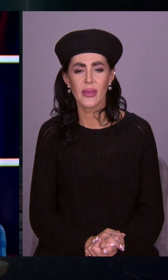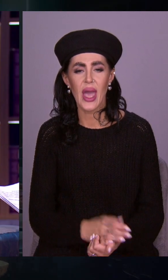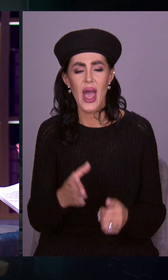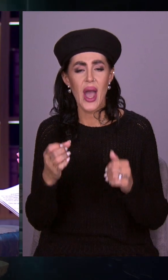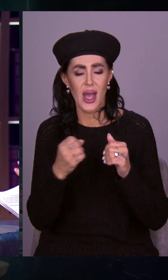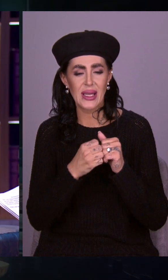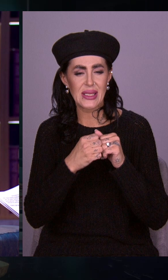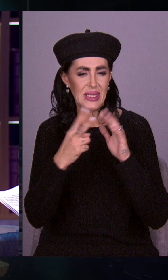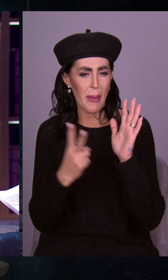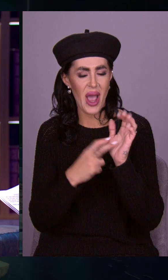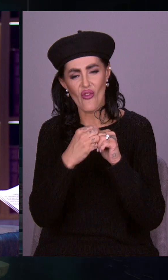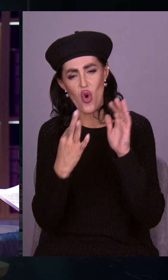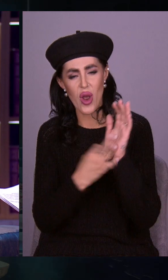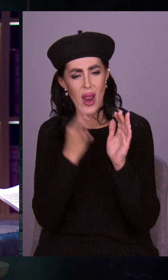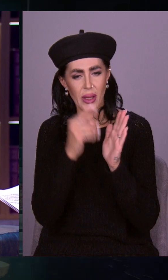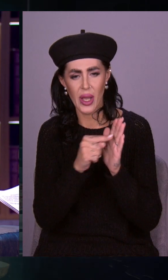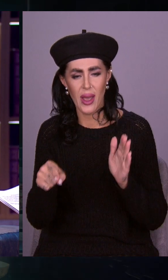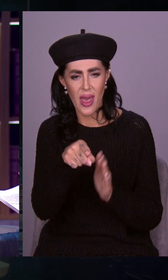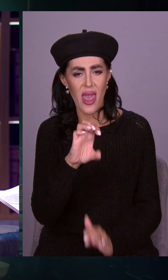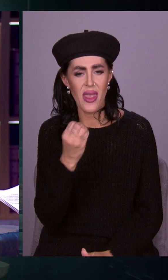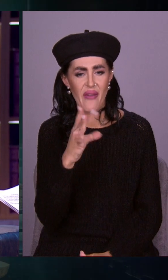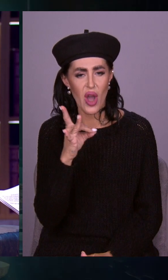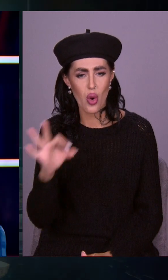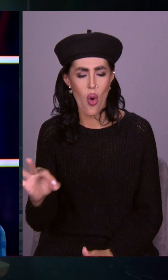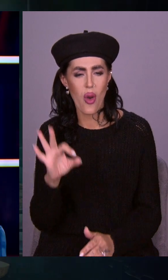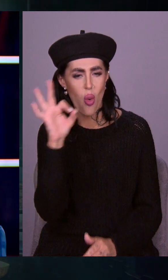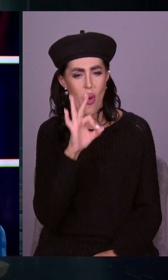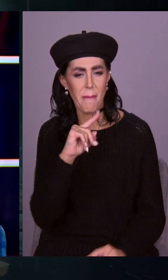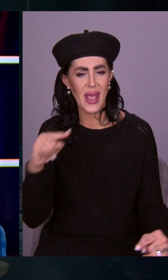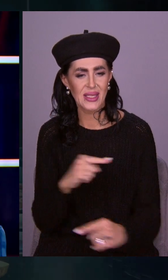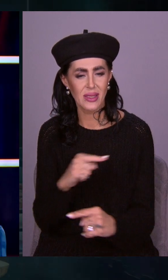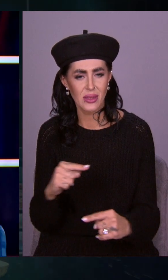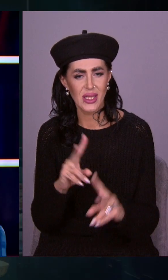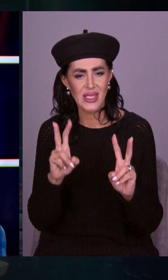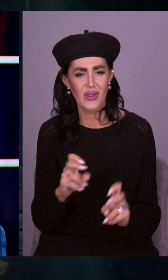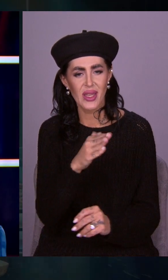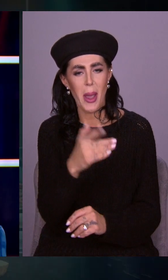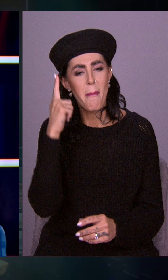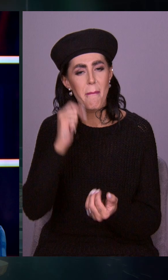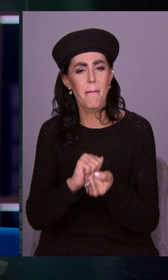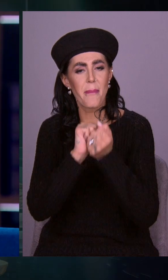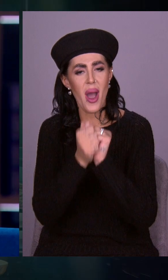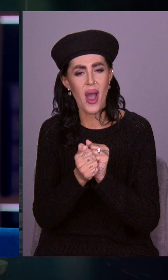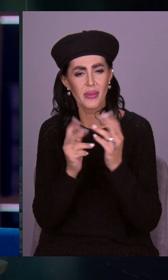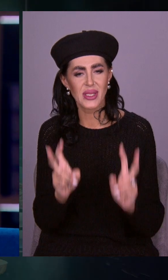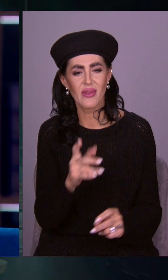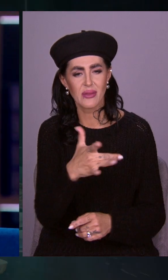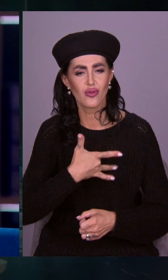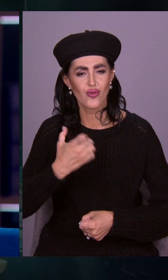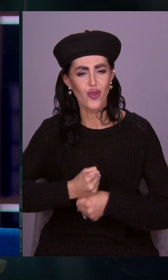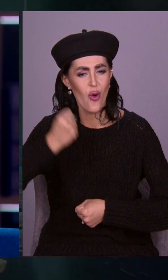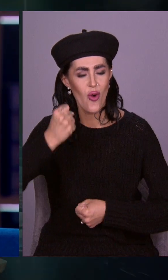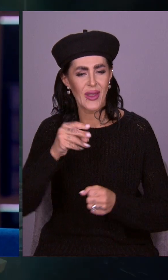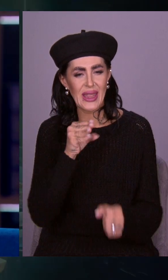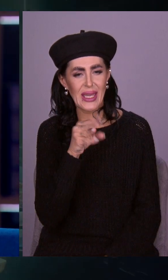зачепили цю тему, але просто розуміючи, що ти не тільки обличчя, але і ще й пам'ять цього конкурсу. Жорсткий диск. Просто